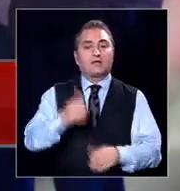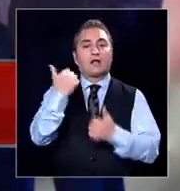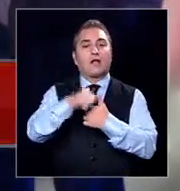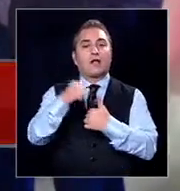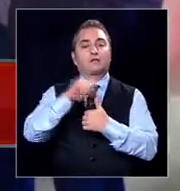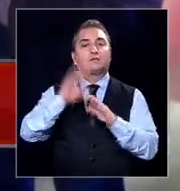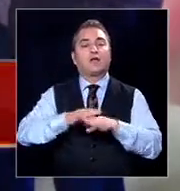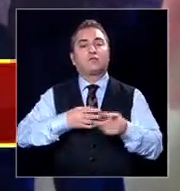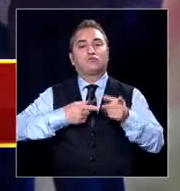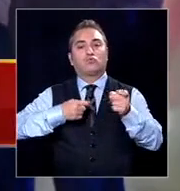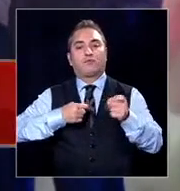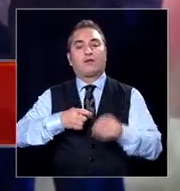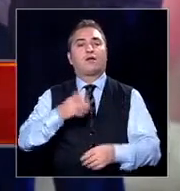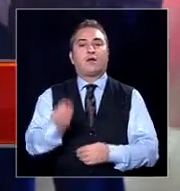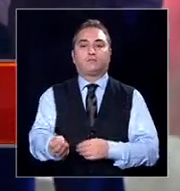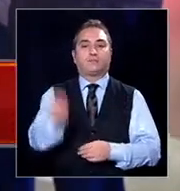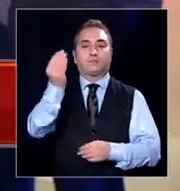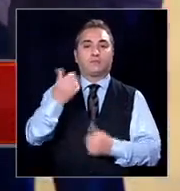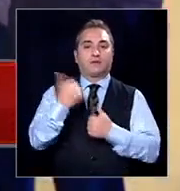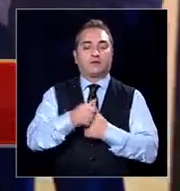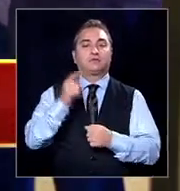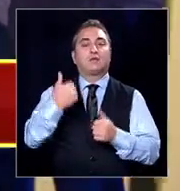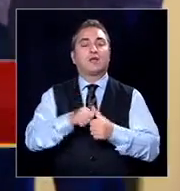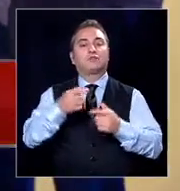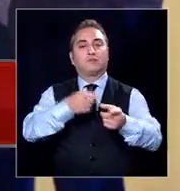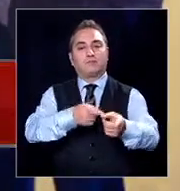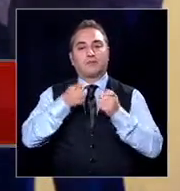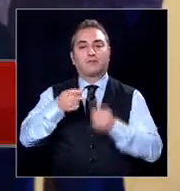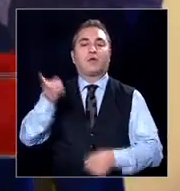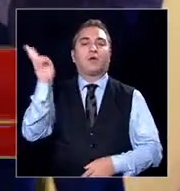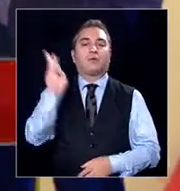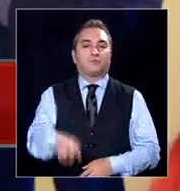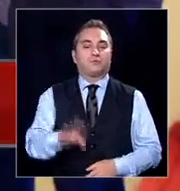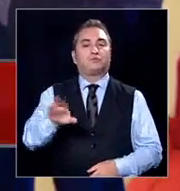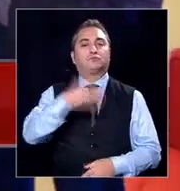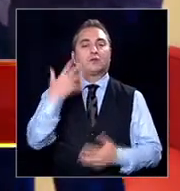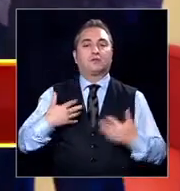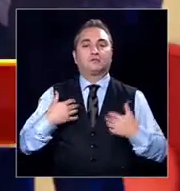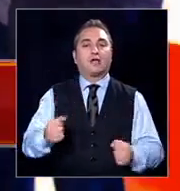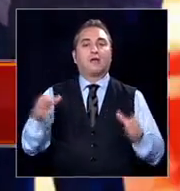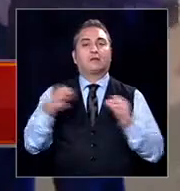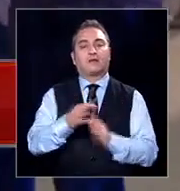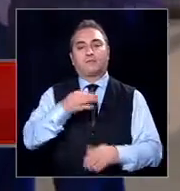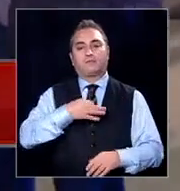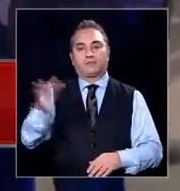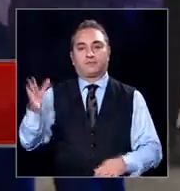tüfeğiyle buldu. Melek İpek o tüfekle eşini öldürdü. Sonra da sağlık ekiplerine haber verdi.